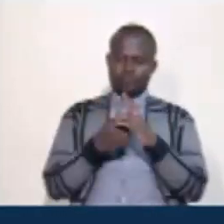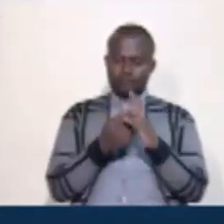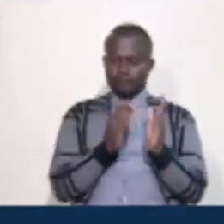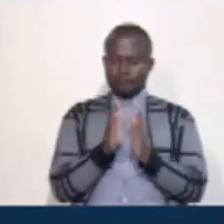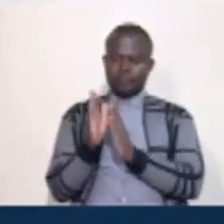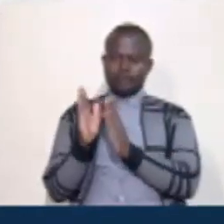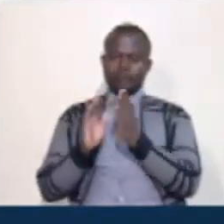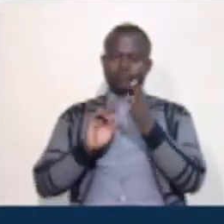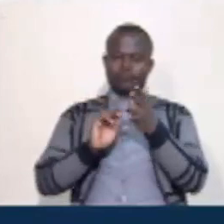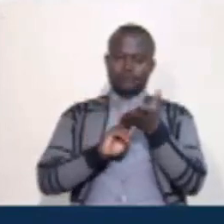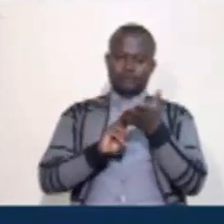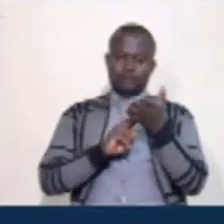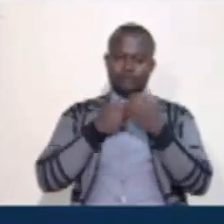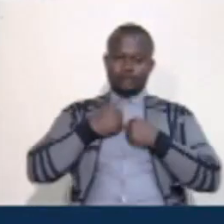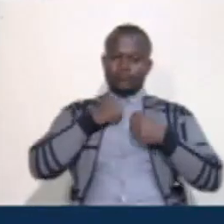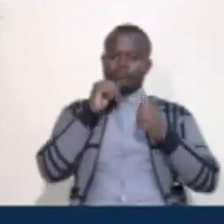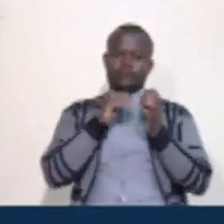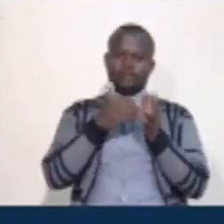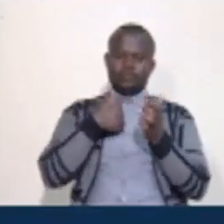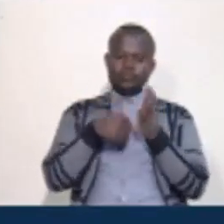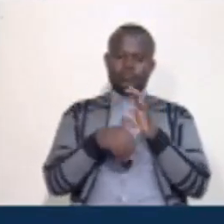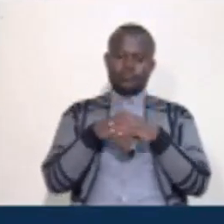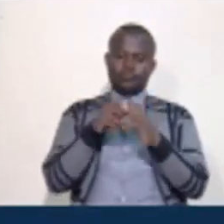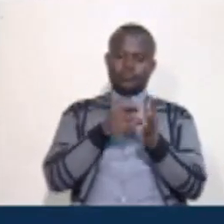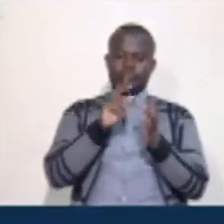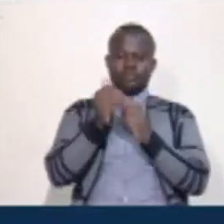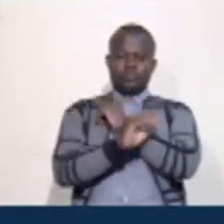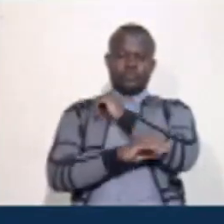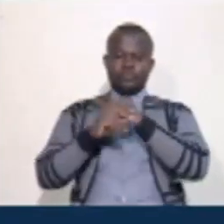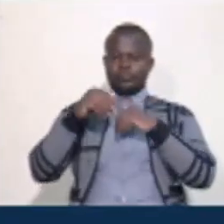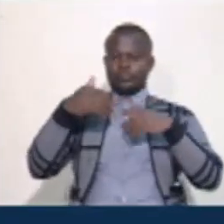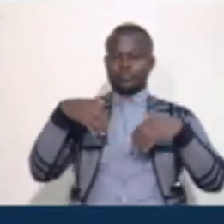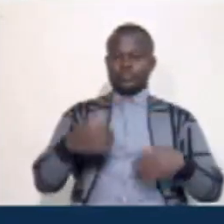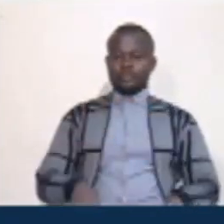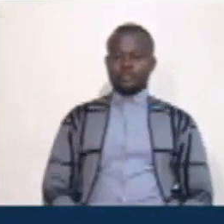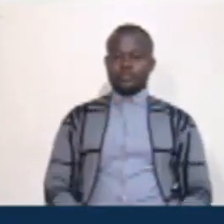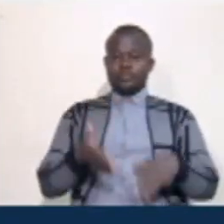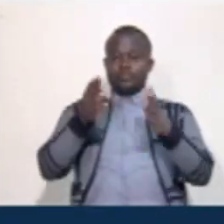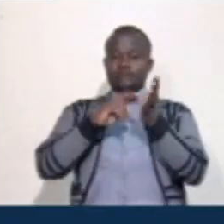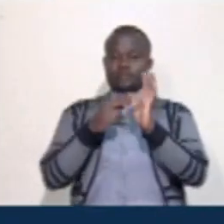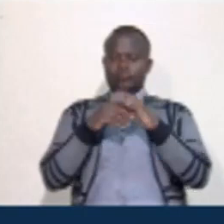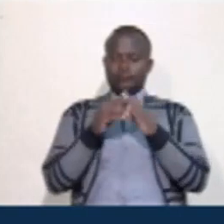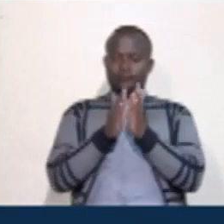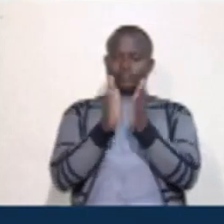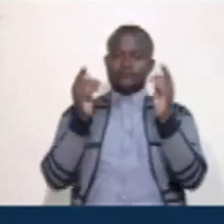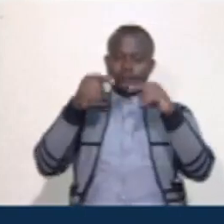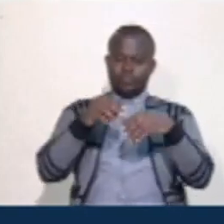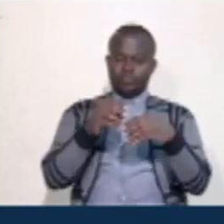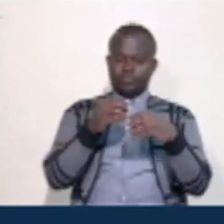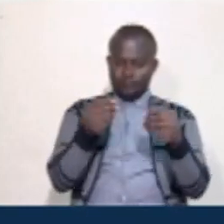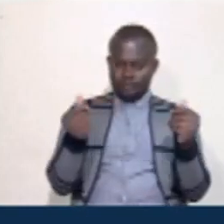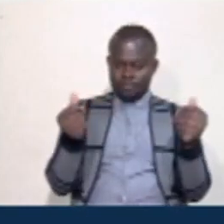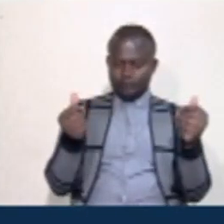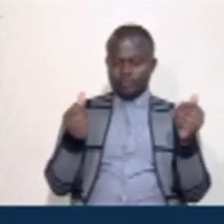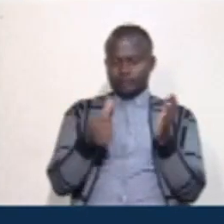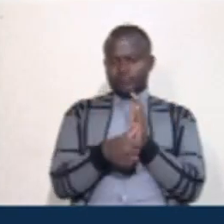gukoreshwa u Rwanda rutazongera kugira ibibazo byo kuyitumiza hanze biruhenze. So iyi proje rero muri rusange izanye ibisubizo. So izanye